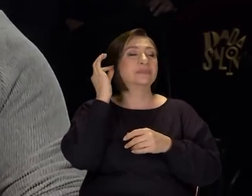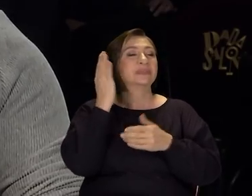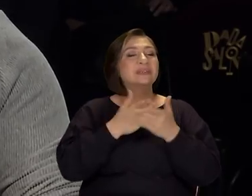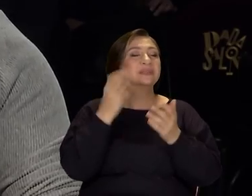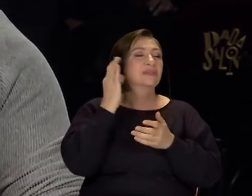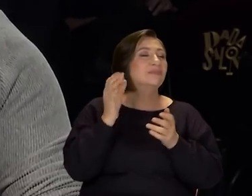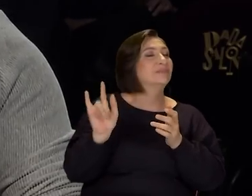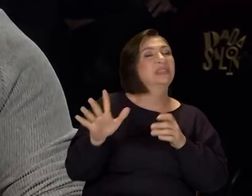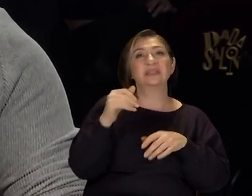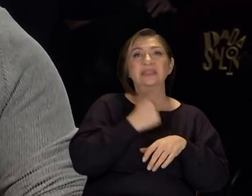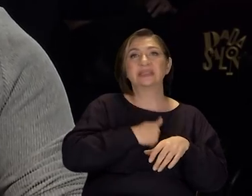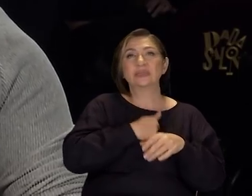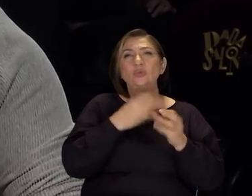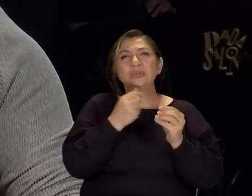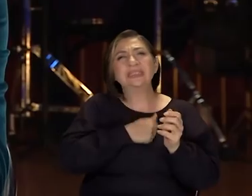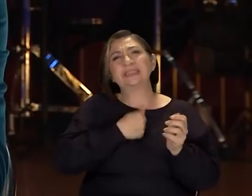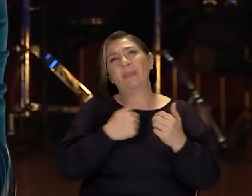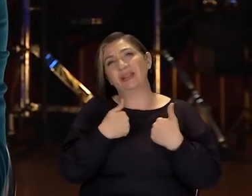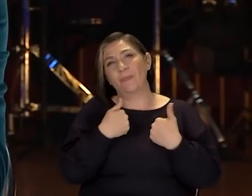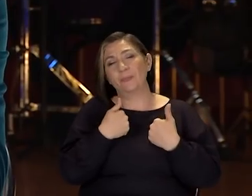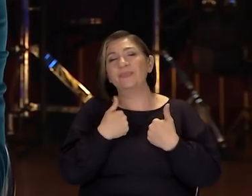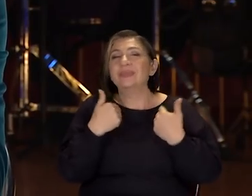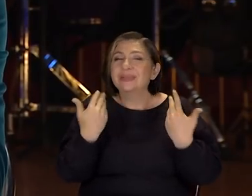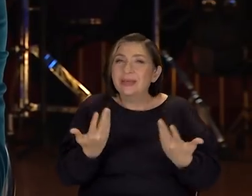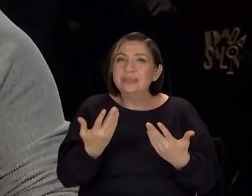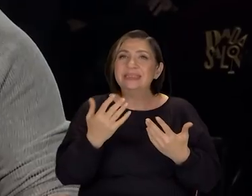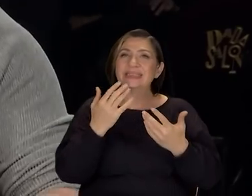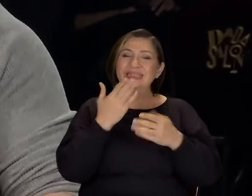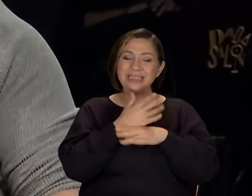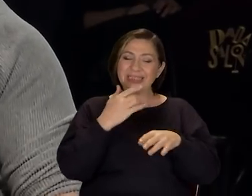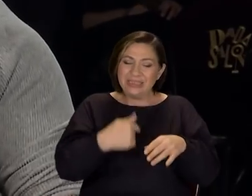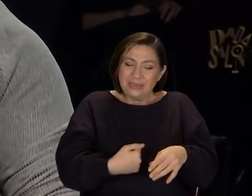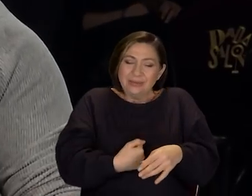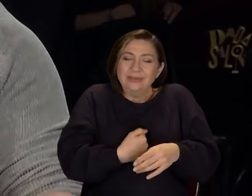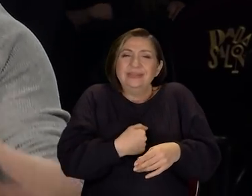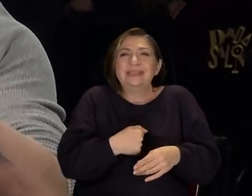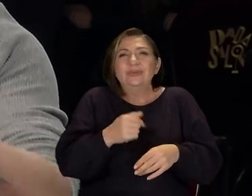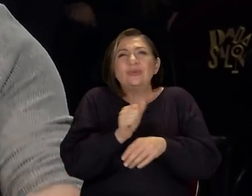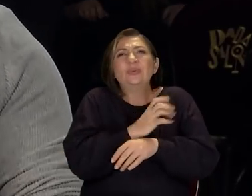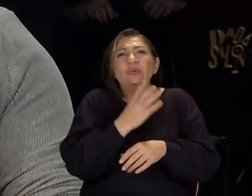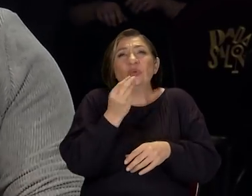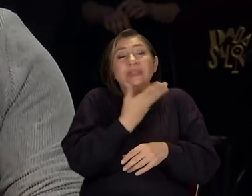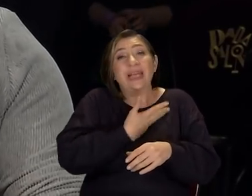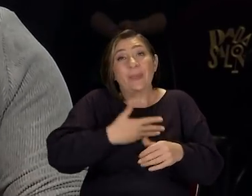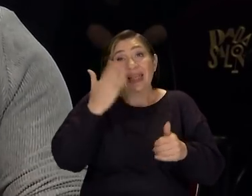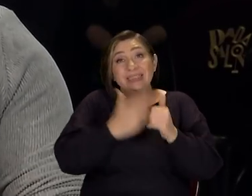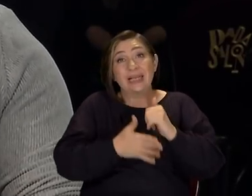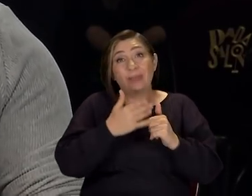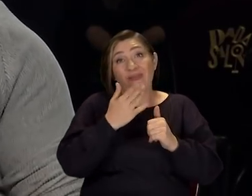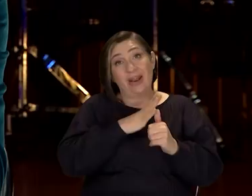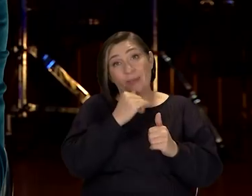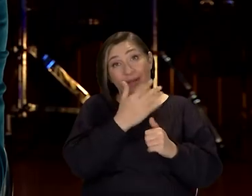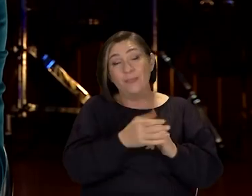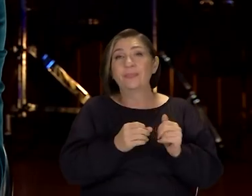Yarısını dinledi falan. Kızgındı. Ha. Ama evet. Tabii samimi duygulardı yani. Evet. Bir de çok sevmek yasaklanmalı var abi.